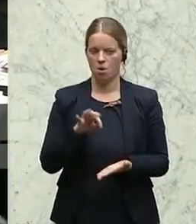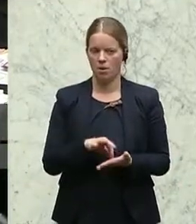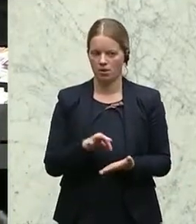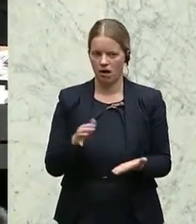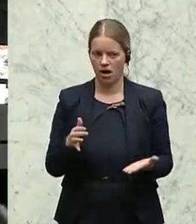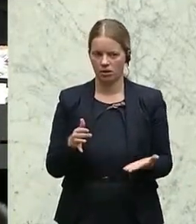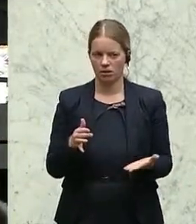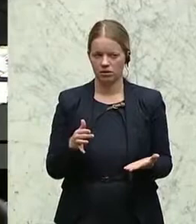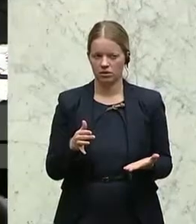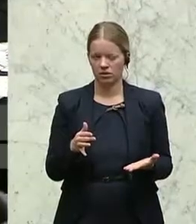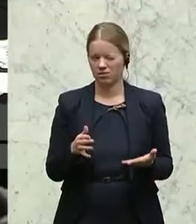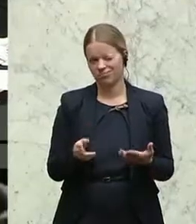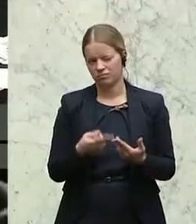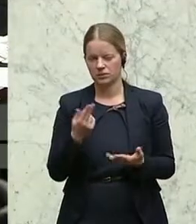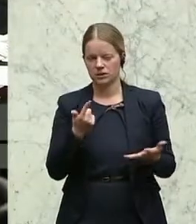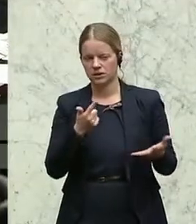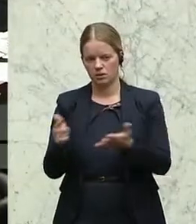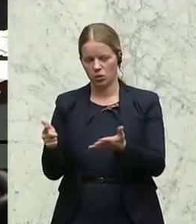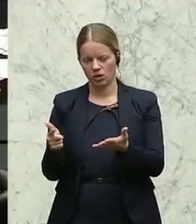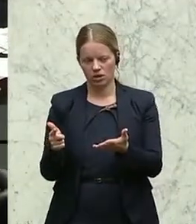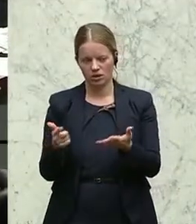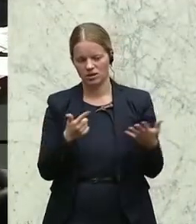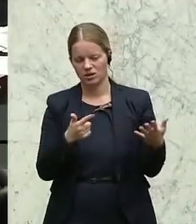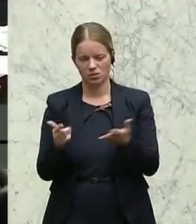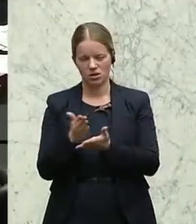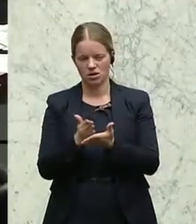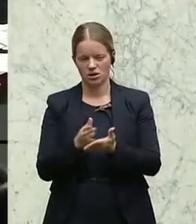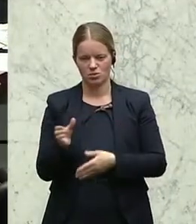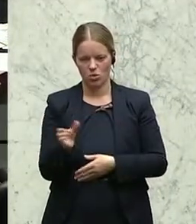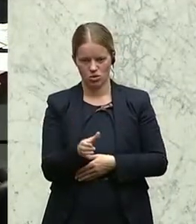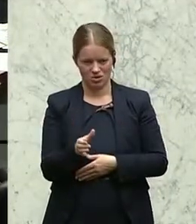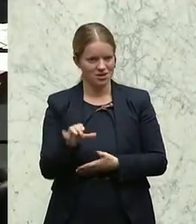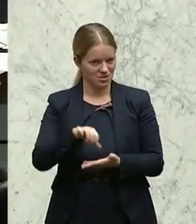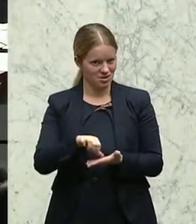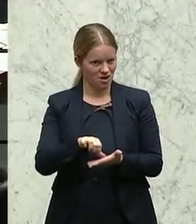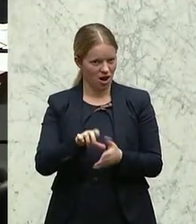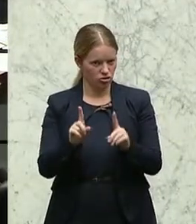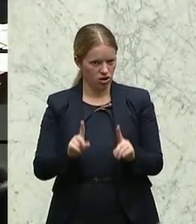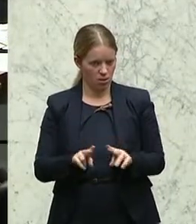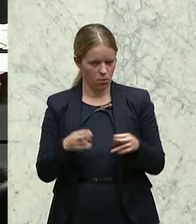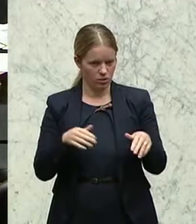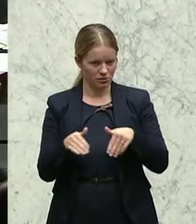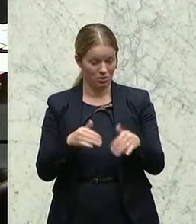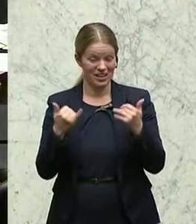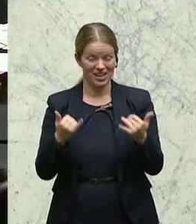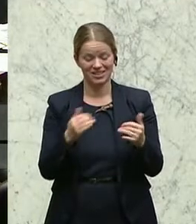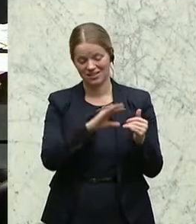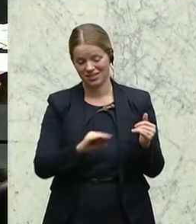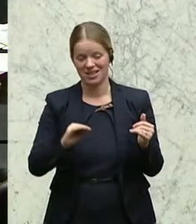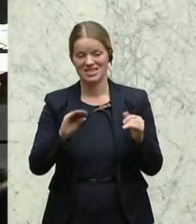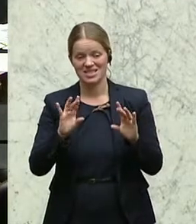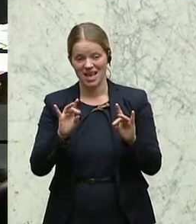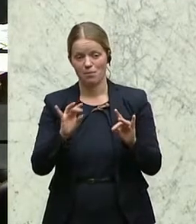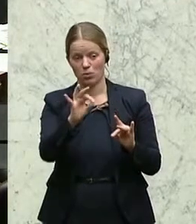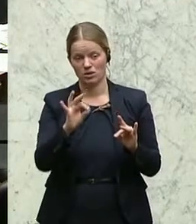ganz 700 Dienstposten in der Zentralstelle des Bundesministeriums vorhanden sind, kommen jetzt fast 10% dazu.